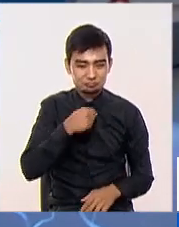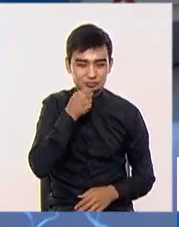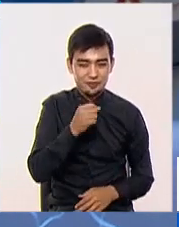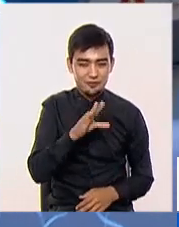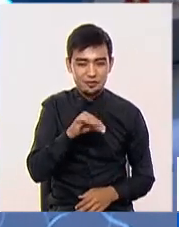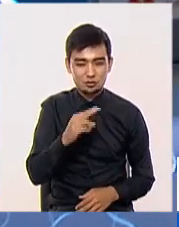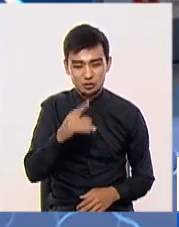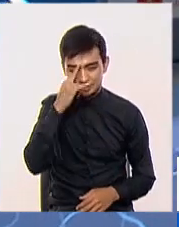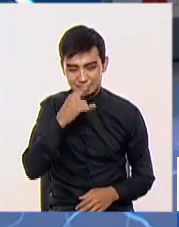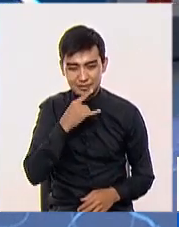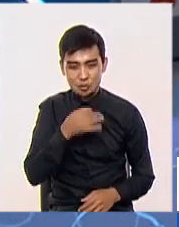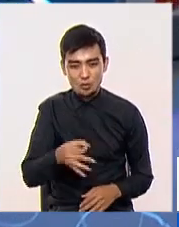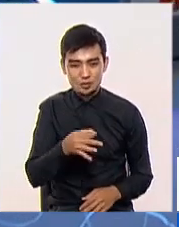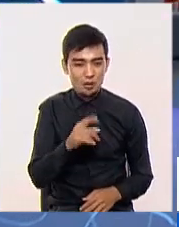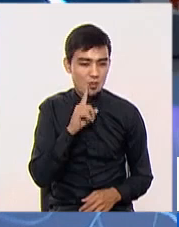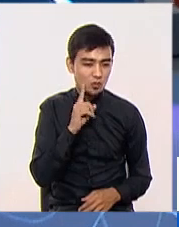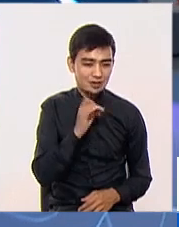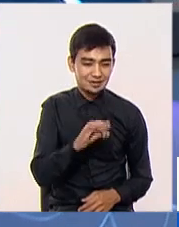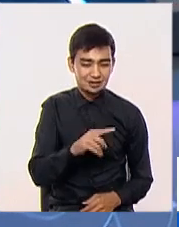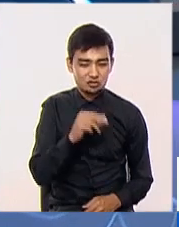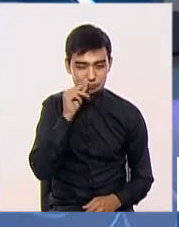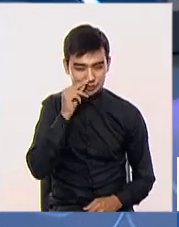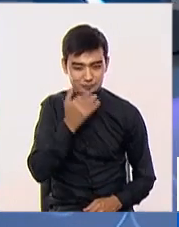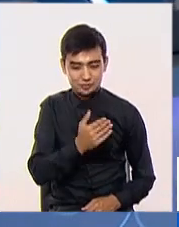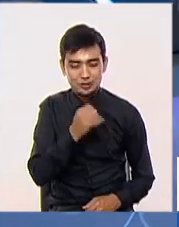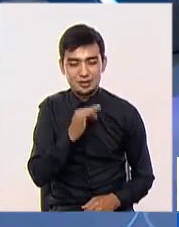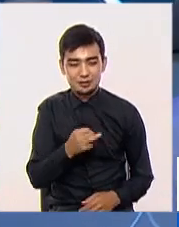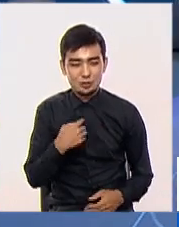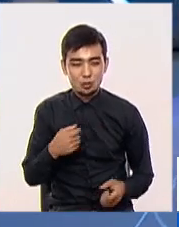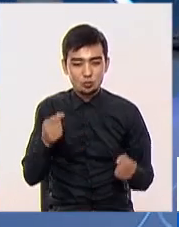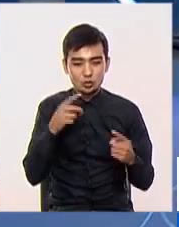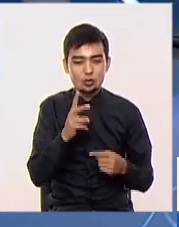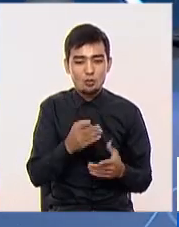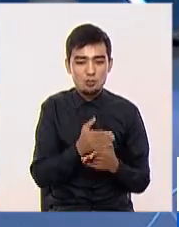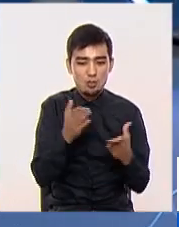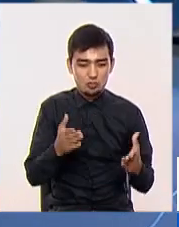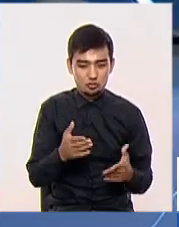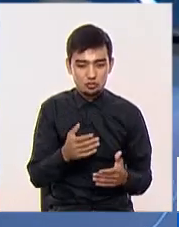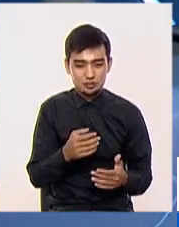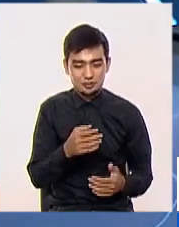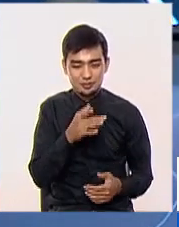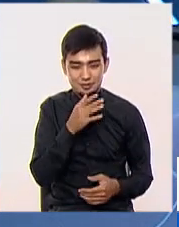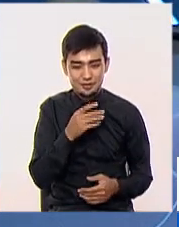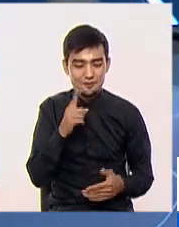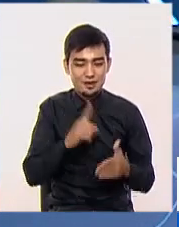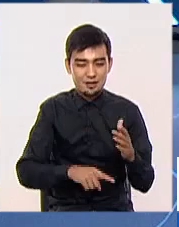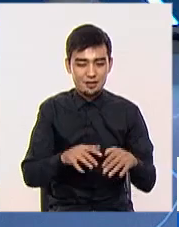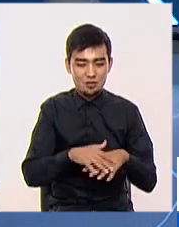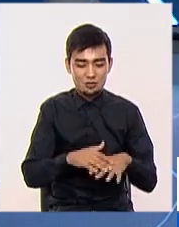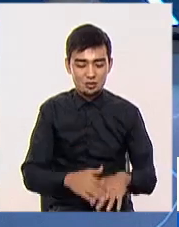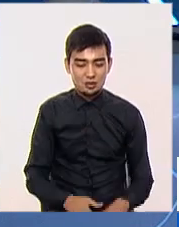Восточно-Казахстанской областью, а молодой – Шымкентом. Нашему корреспонденту стало интересно, а кому больше доверяют граждане. Материал Нины